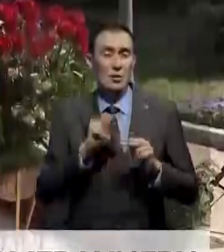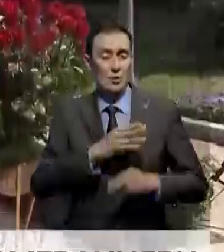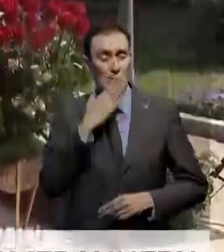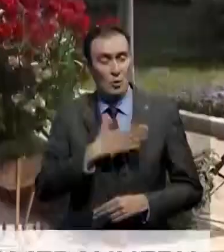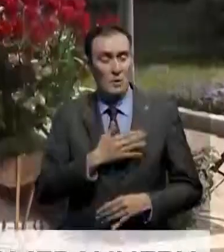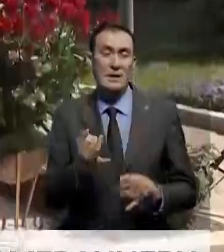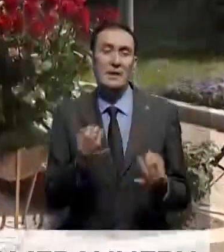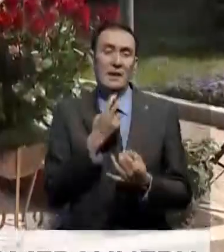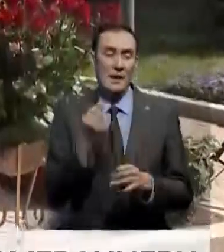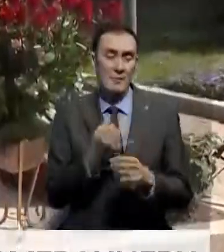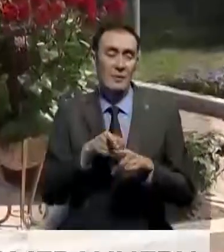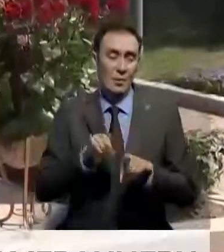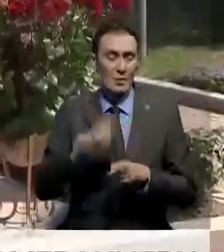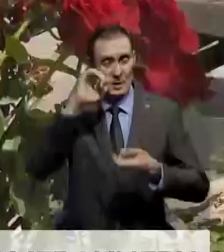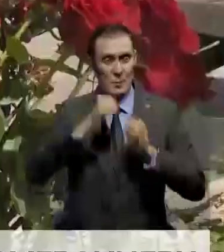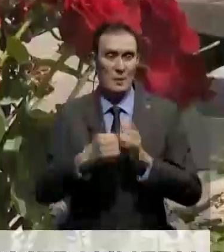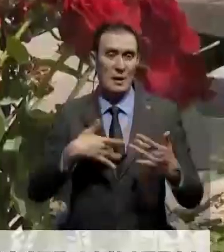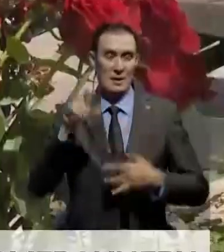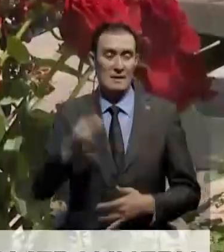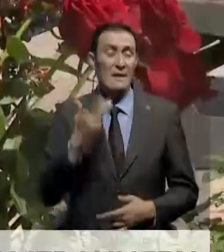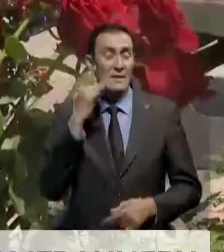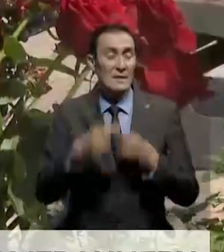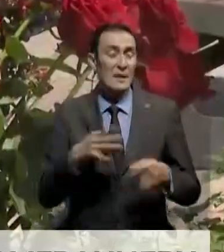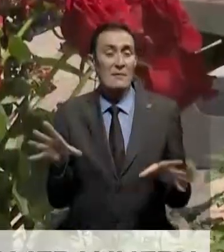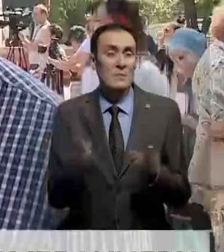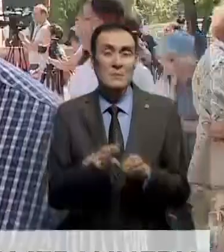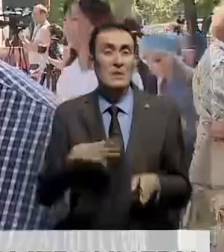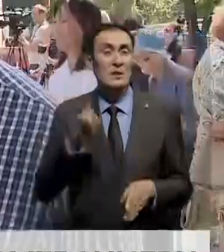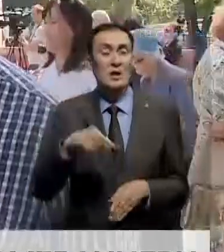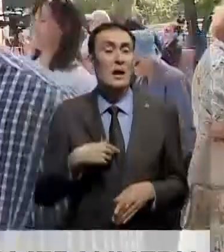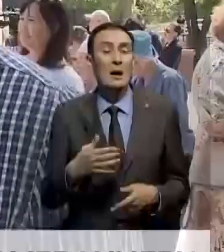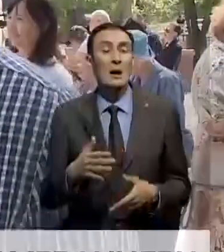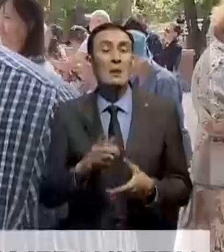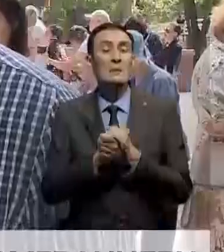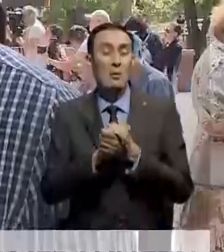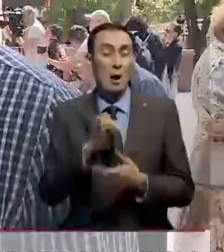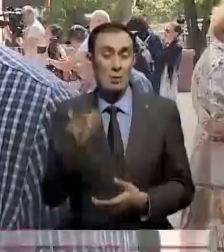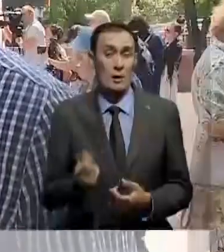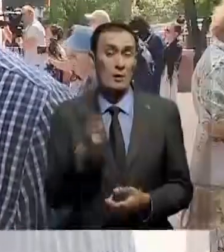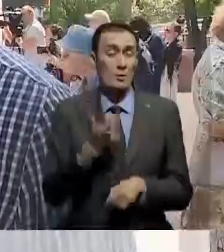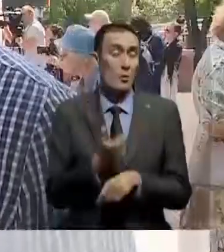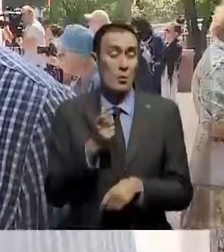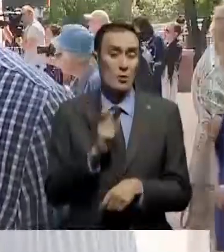Именно таким Померанцева и запомнили. Мне всегда с ним так было боязно даже здороваться, а он оказался вообще